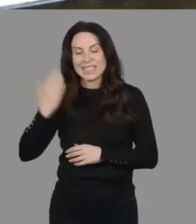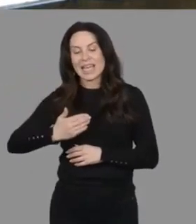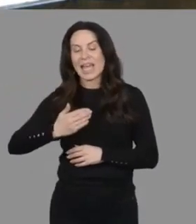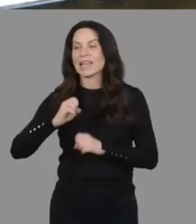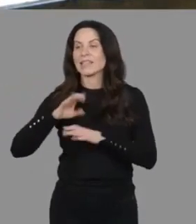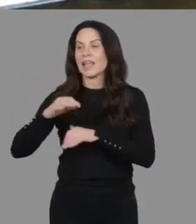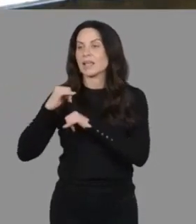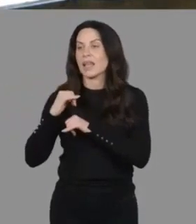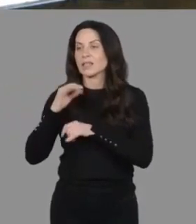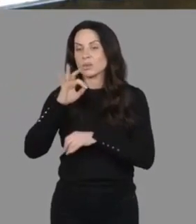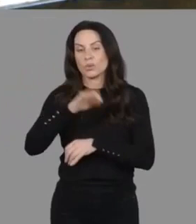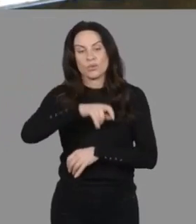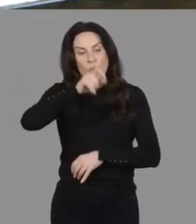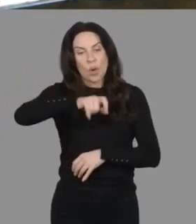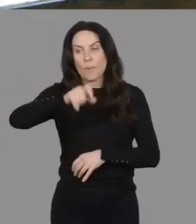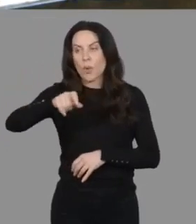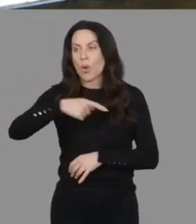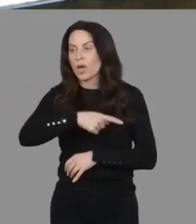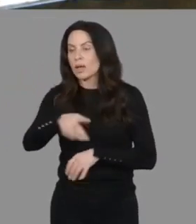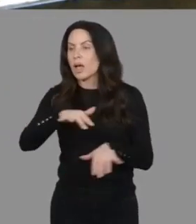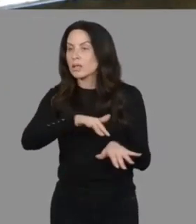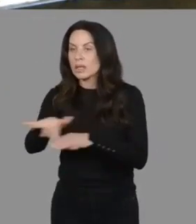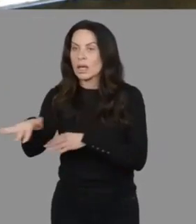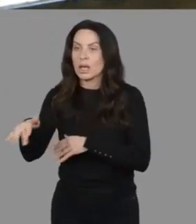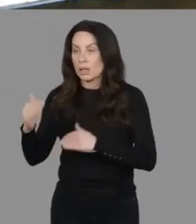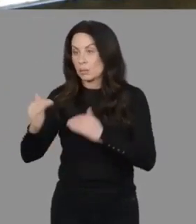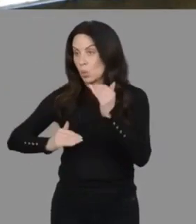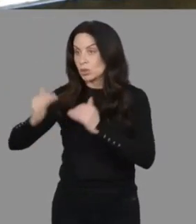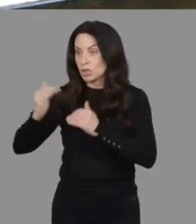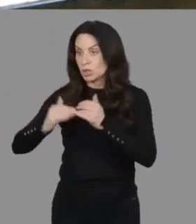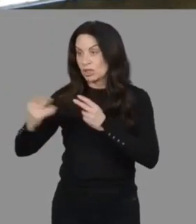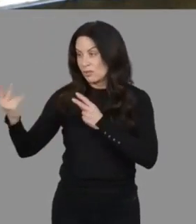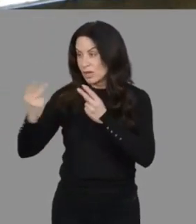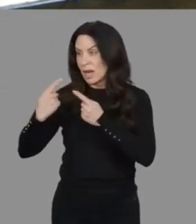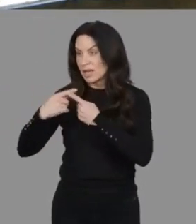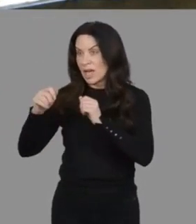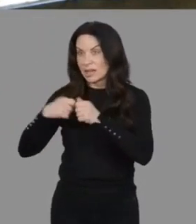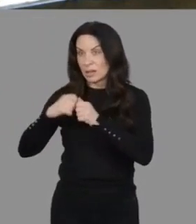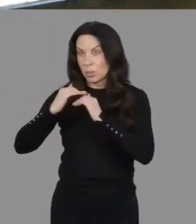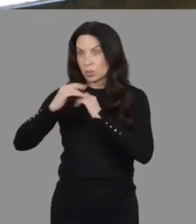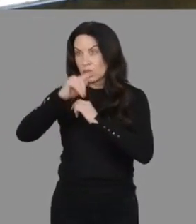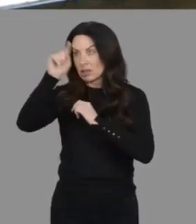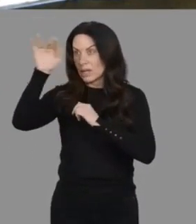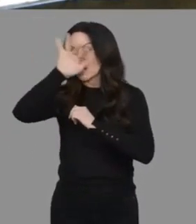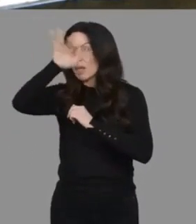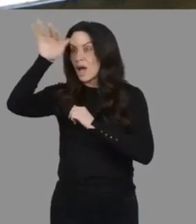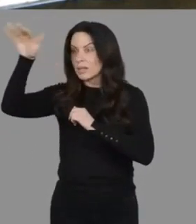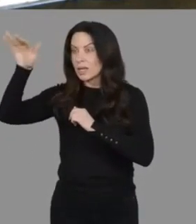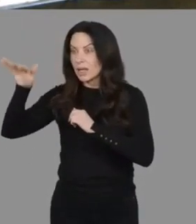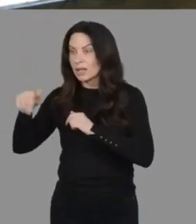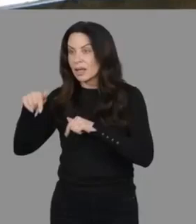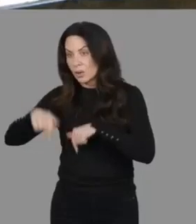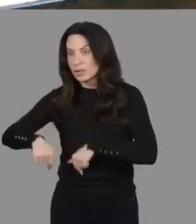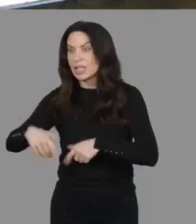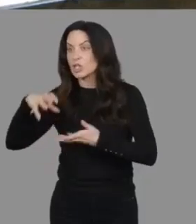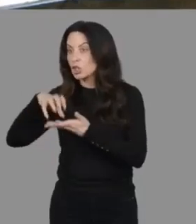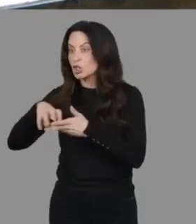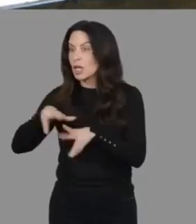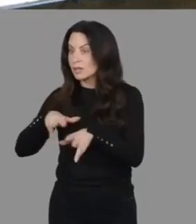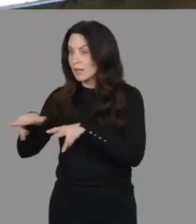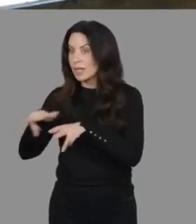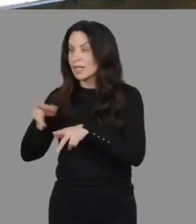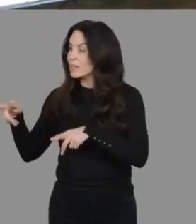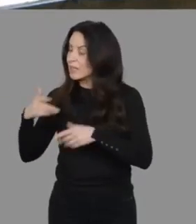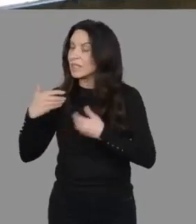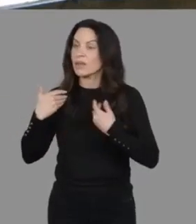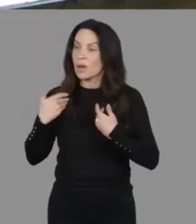die Bürgerinnen und Bürger gibt, im Unterschied zu vielen anderen Bundesländern, handelt diese Stadtregierung und